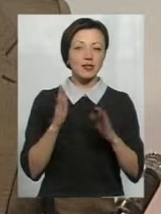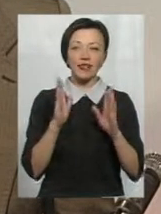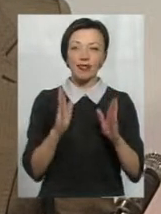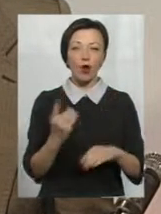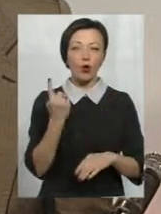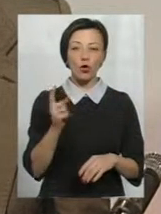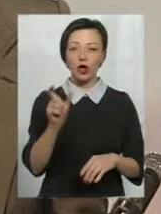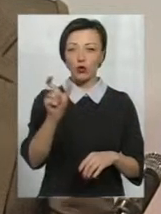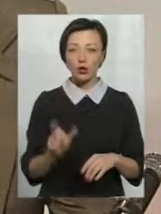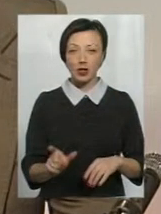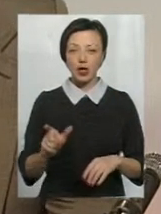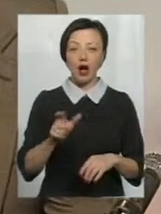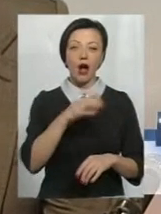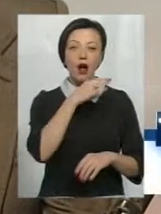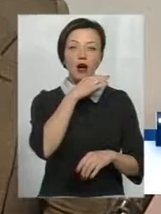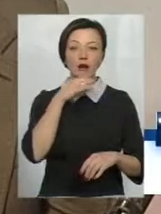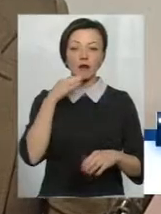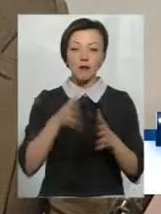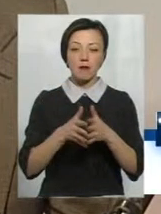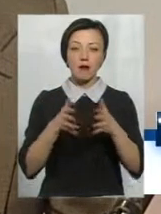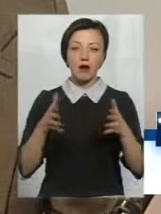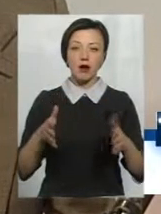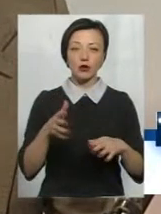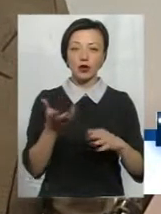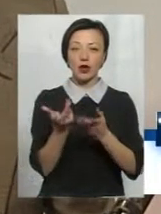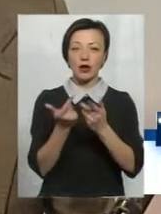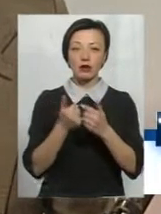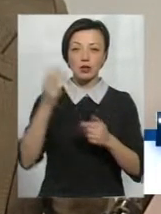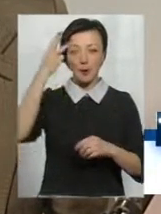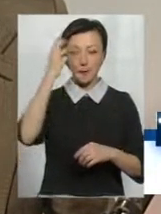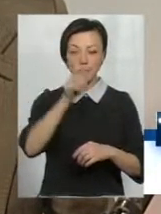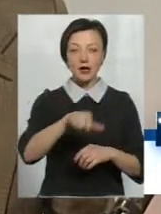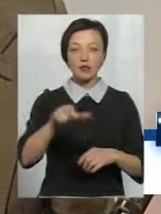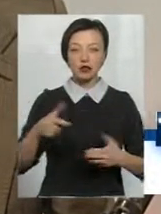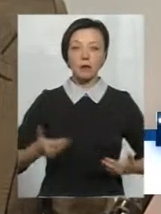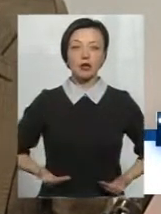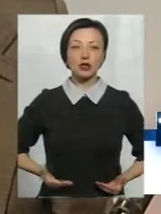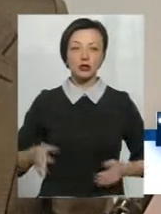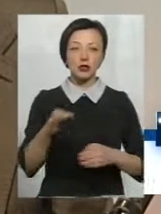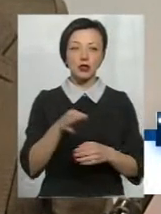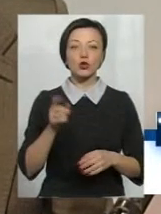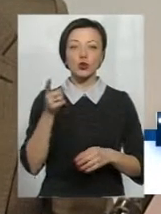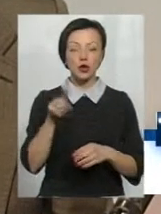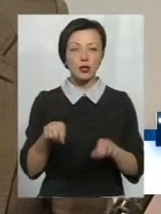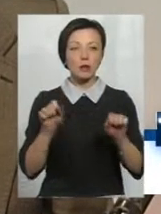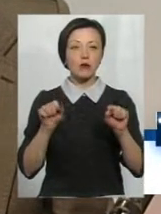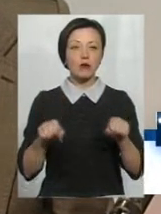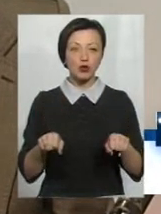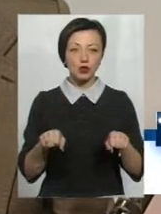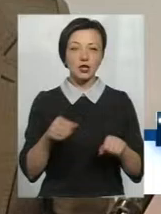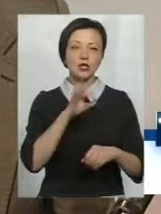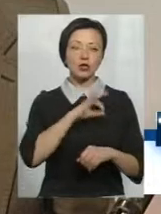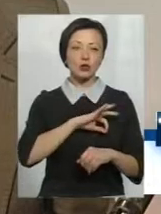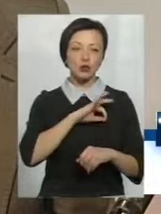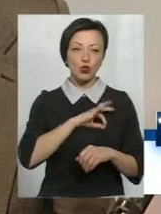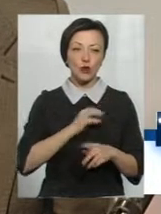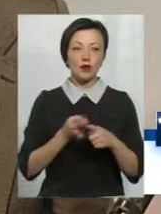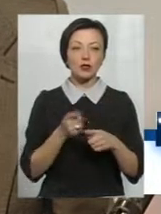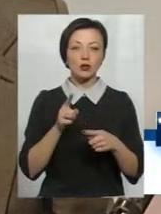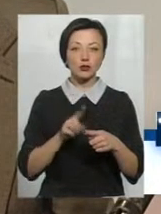однієї людини, а великої кількості, наприклад, хмельничан там чи мешканців області, тоді, в принципі, можна застосовувати